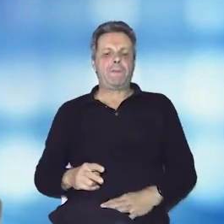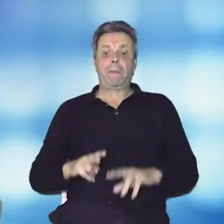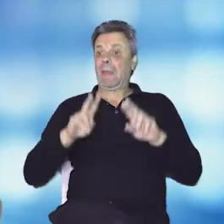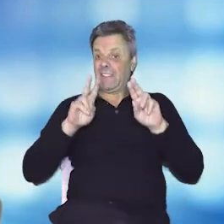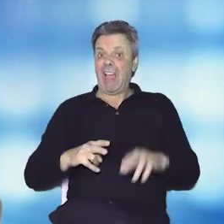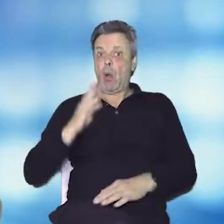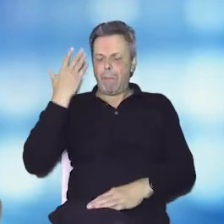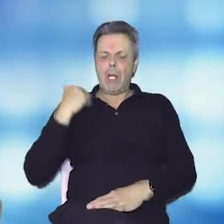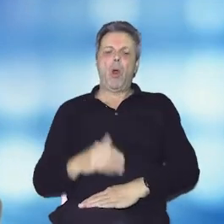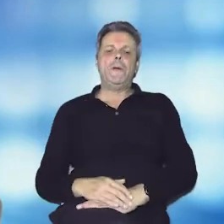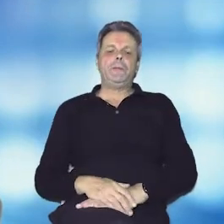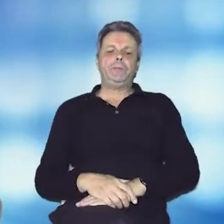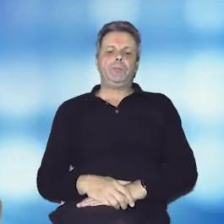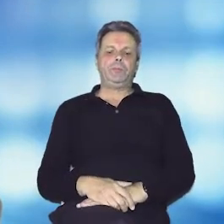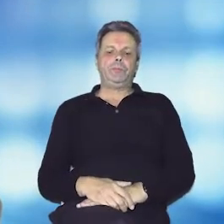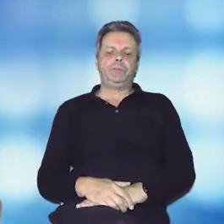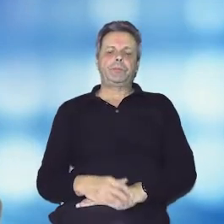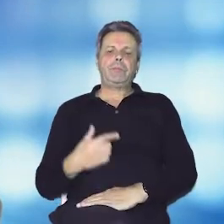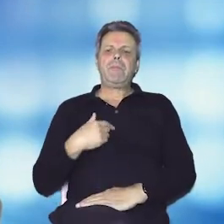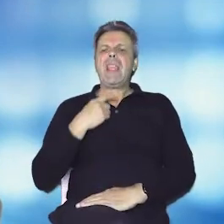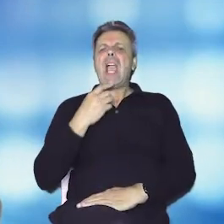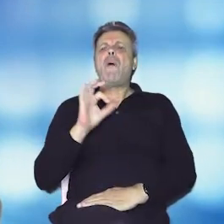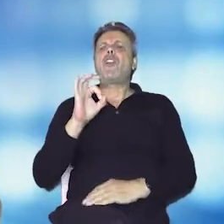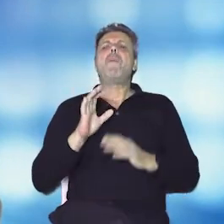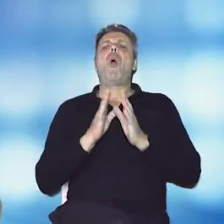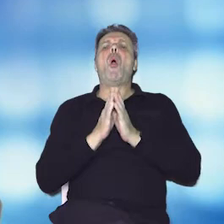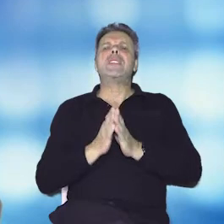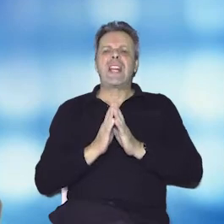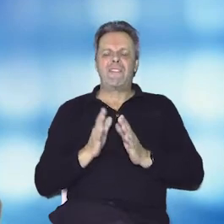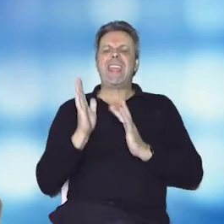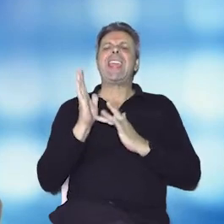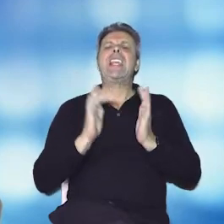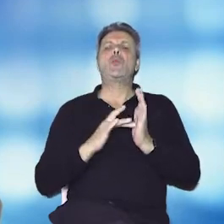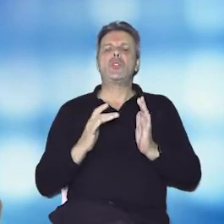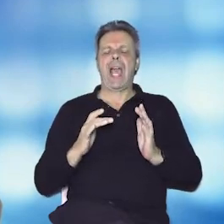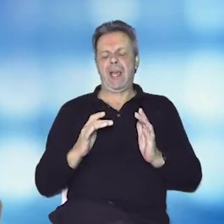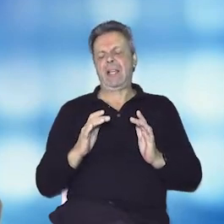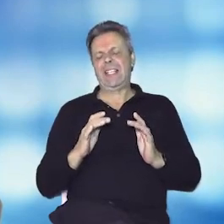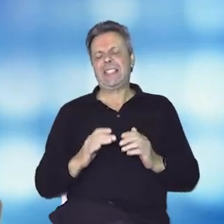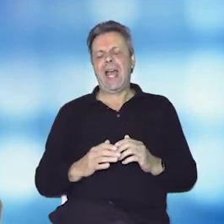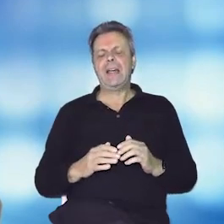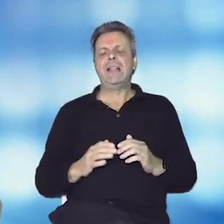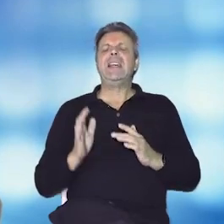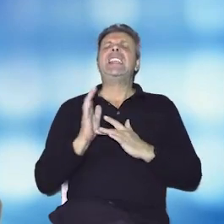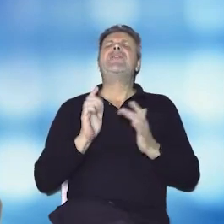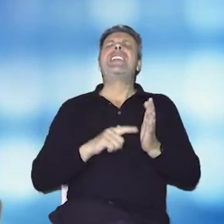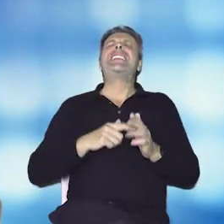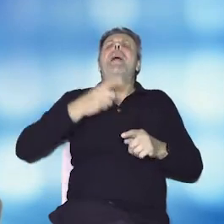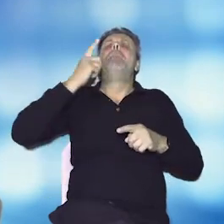je tako bilo. Govorim o crkvi Isusa Krista, Svetaca posljednjih